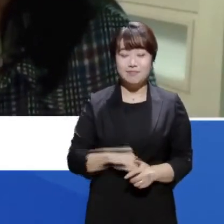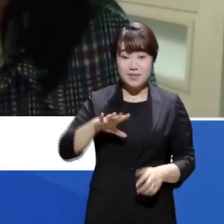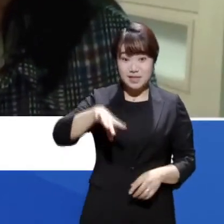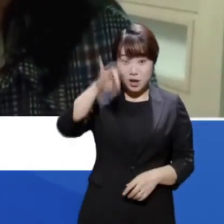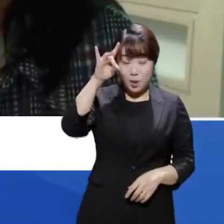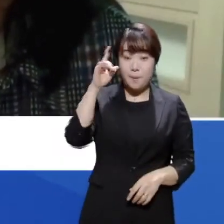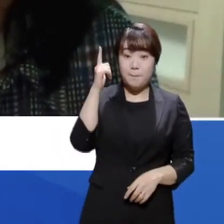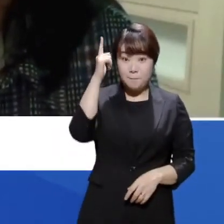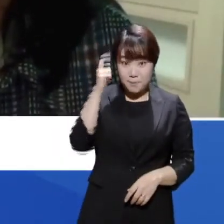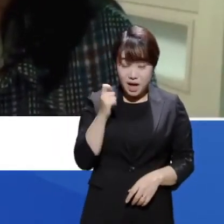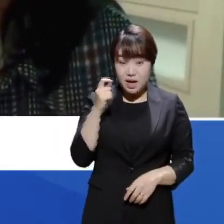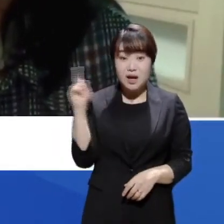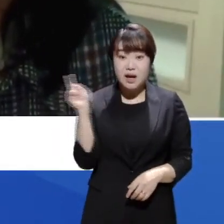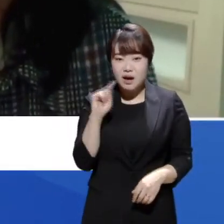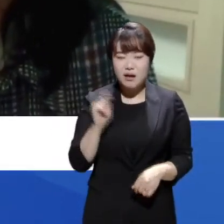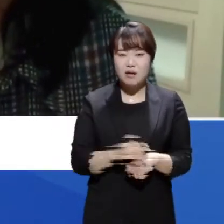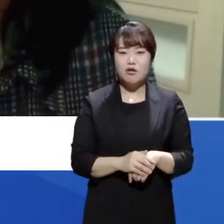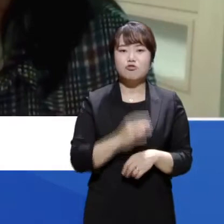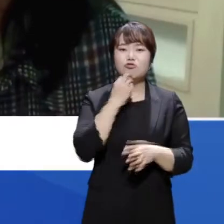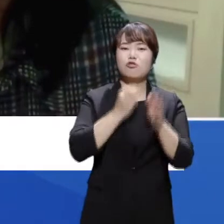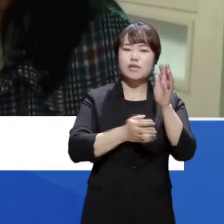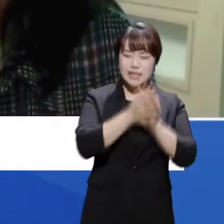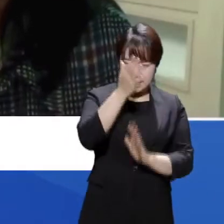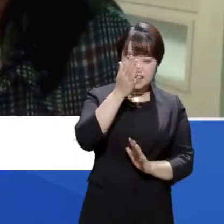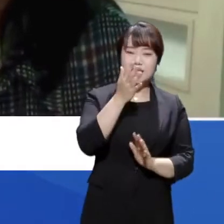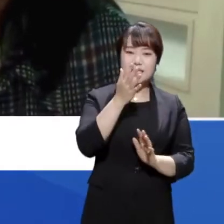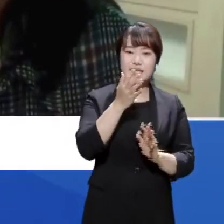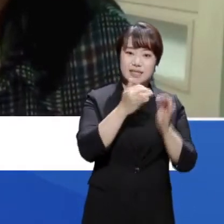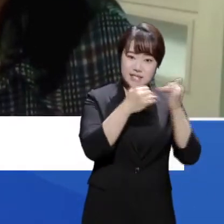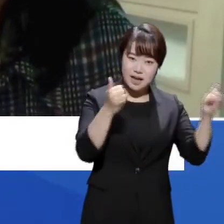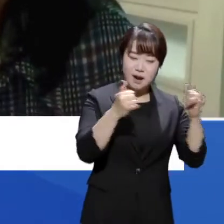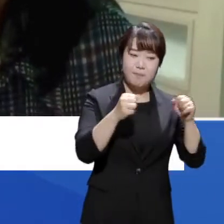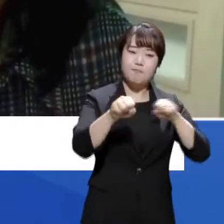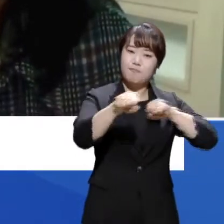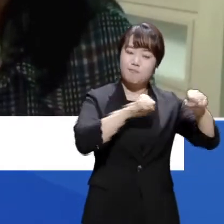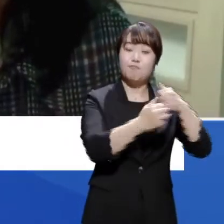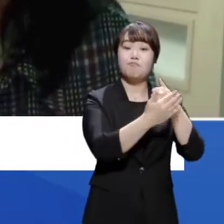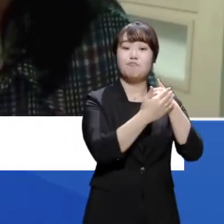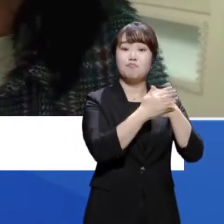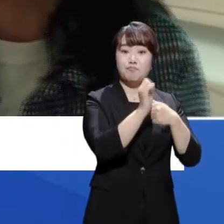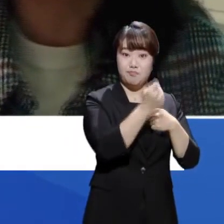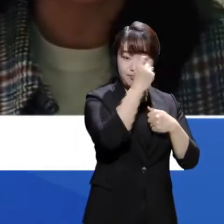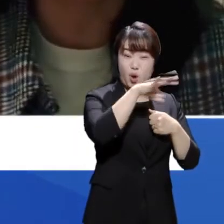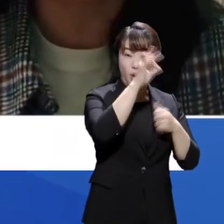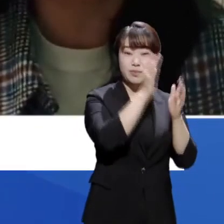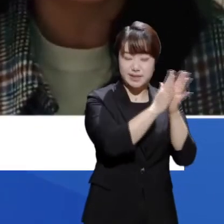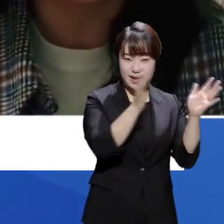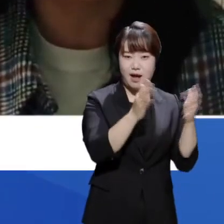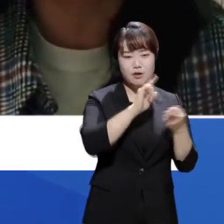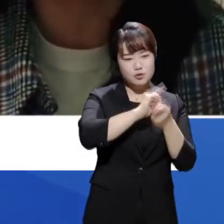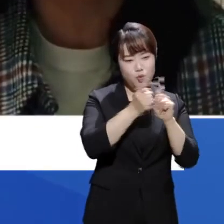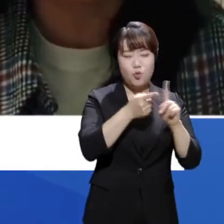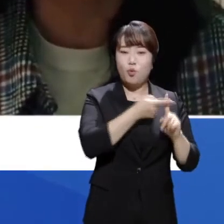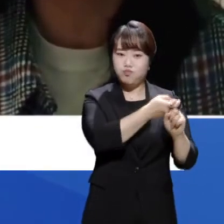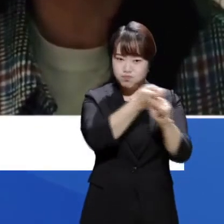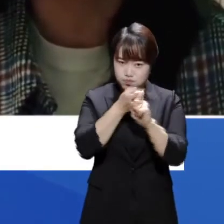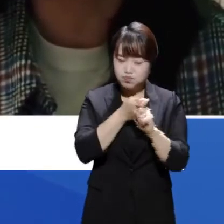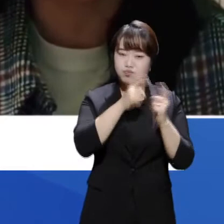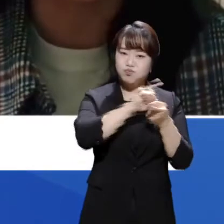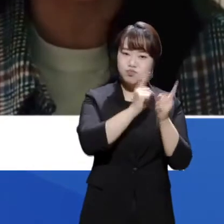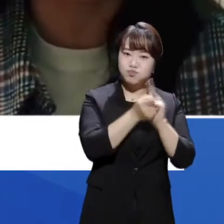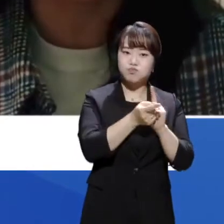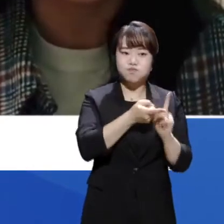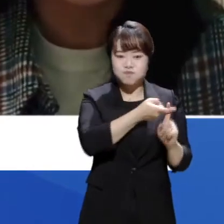된 계기는 서울시 시민성장 지원 사업이 있었기에 가능했습니다. 의미 있게 지역 안에서 관계를